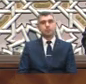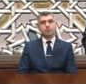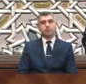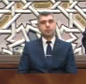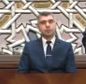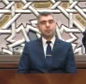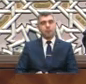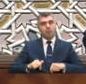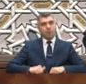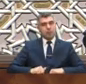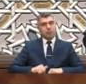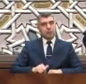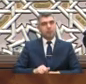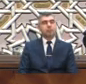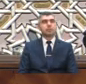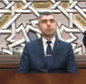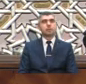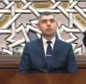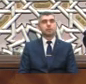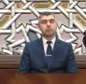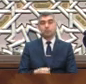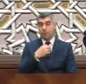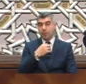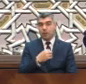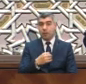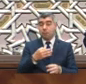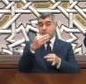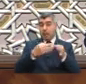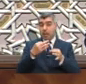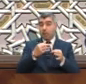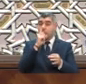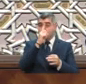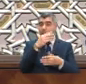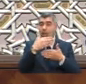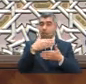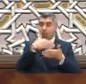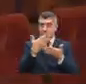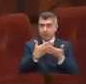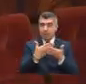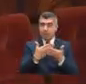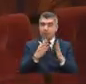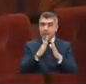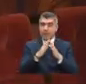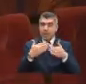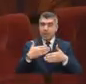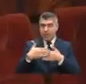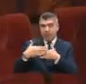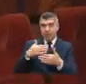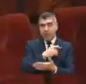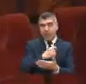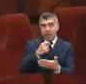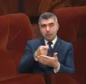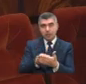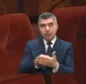تفضلوا سيد الوزير. بغيت غير نقول غير جملة، حنا المحاكم اللي غادي نبنيو إن شاء الله في المناطق القاضي المقيم غادي تكون محاكم مزيانة ومبنية